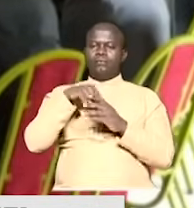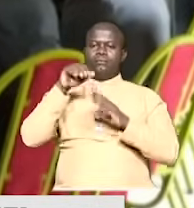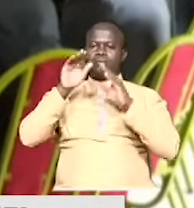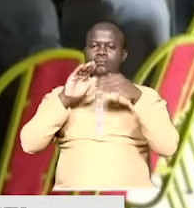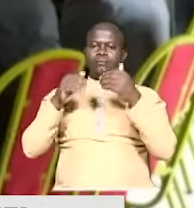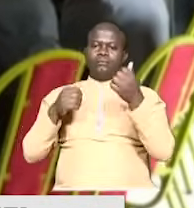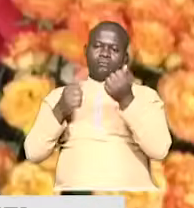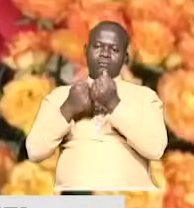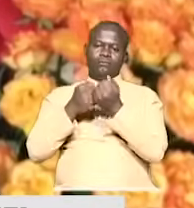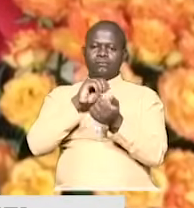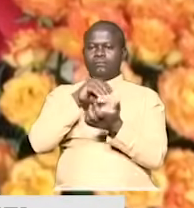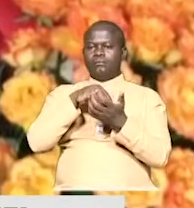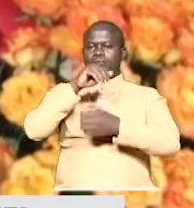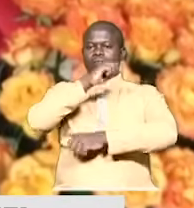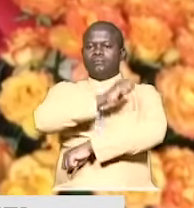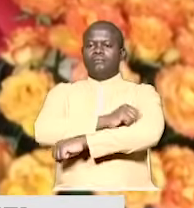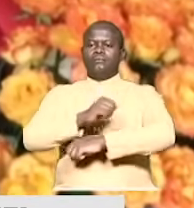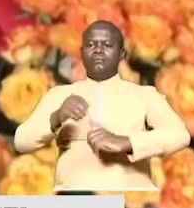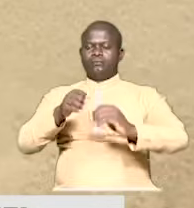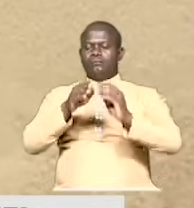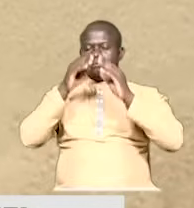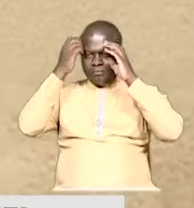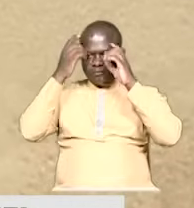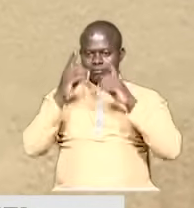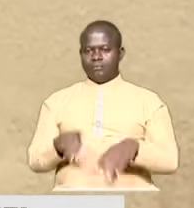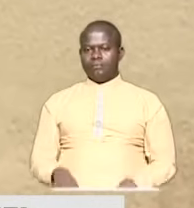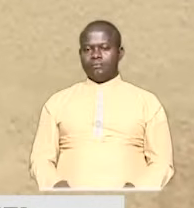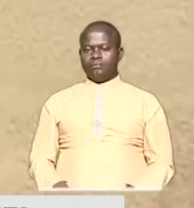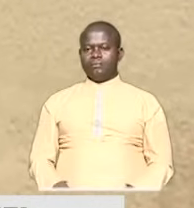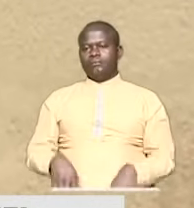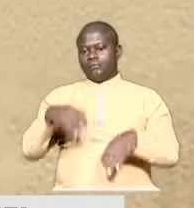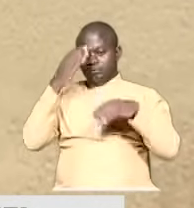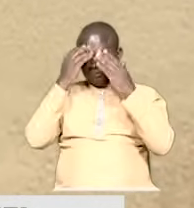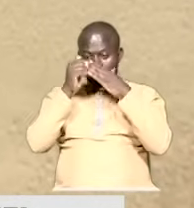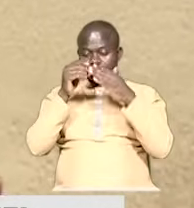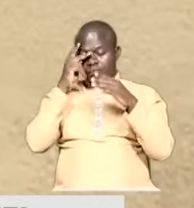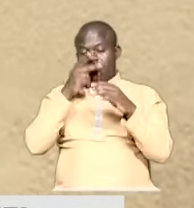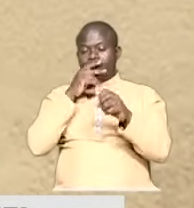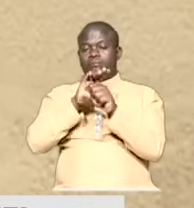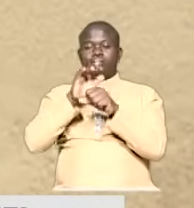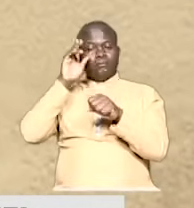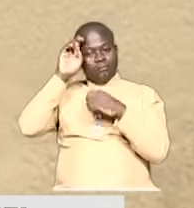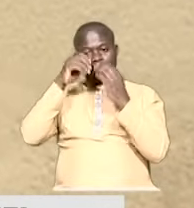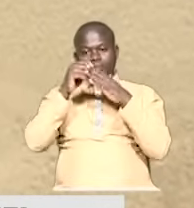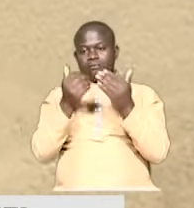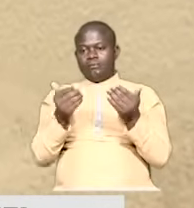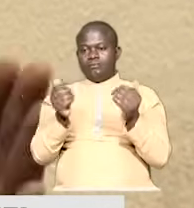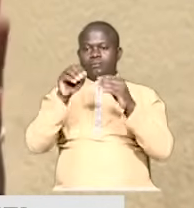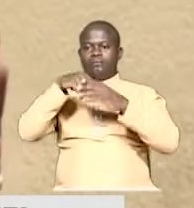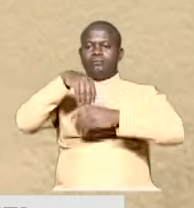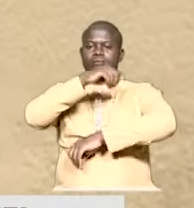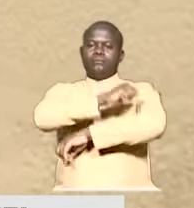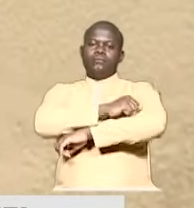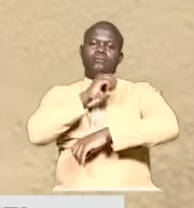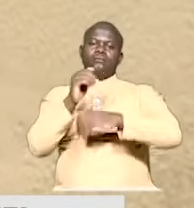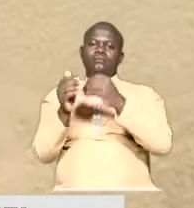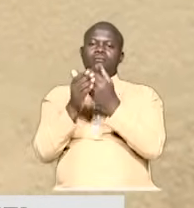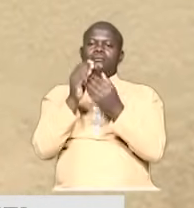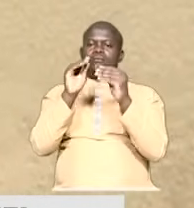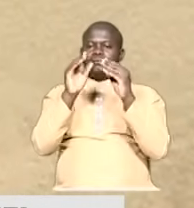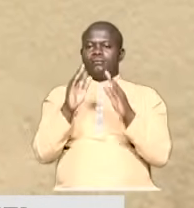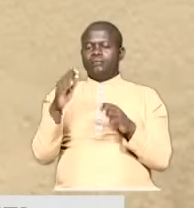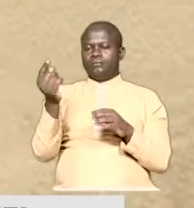kunganira ikigo cy'ishuri mu nzira y'uburezi. Kuko hari ababyeyi benshi batekereza ko umwana agiye mu ishuri azarerwa na mwarimu